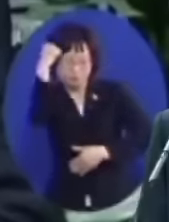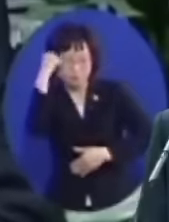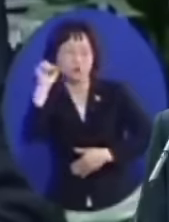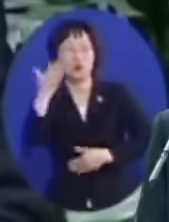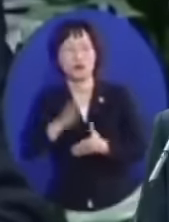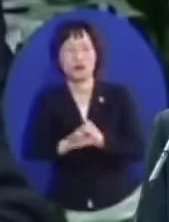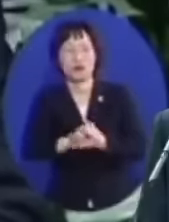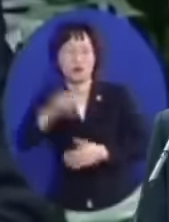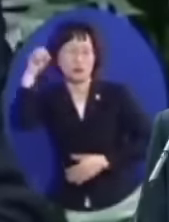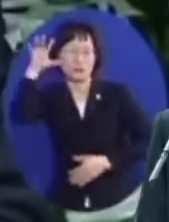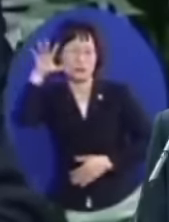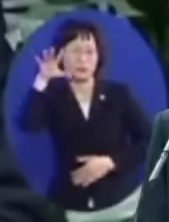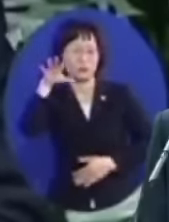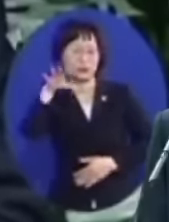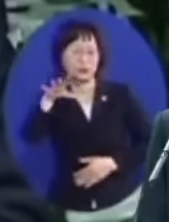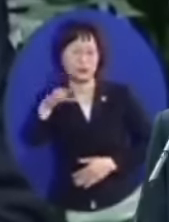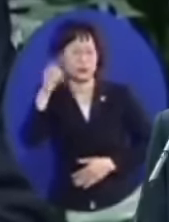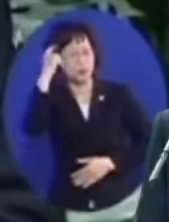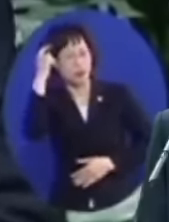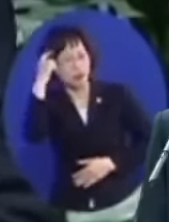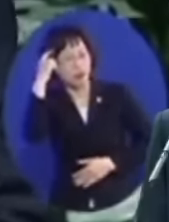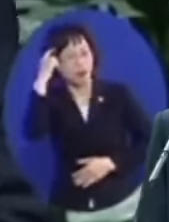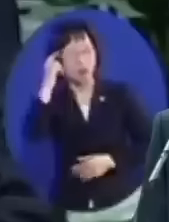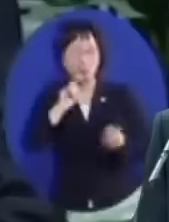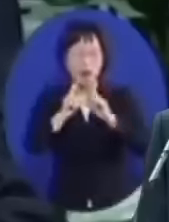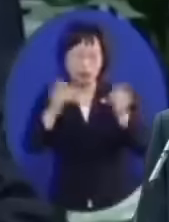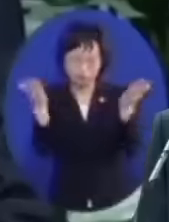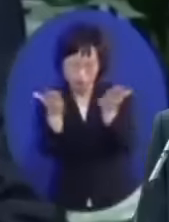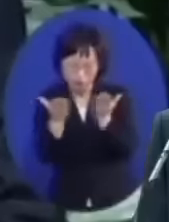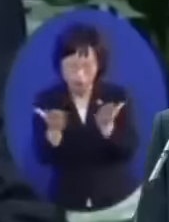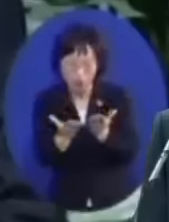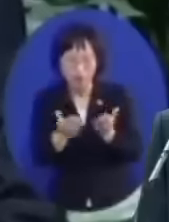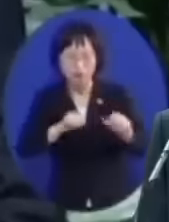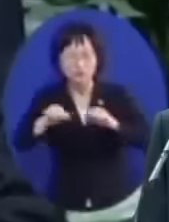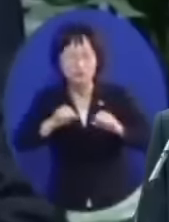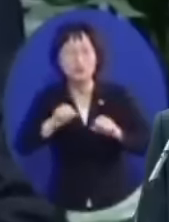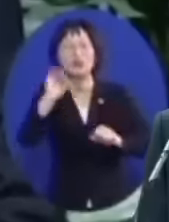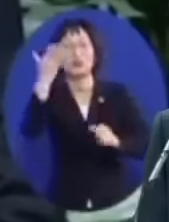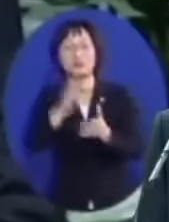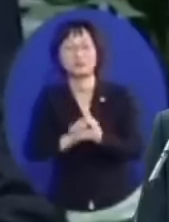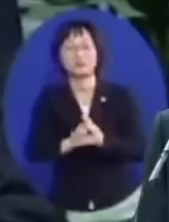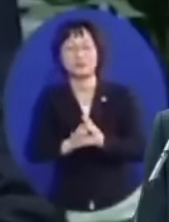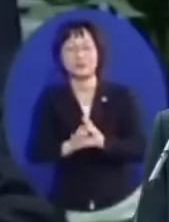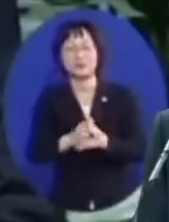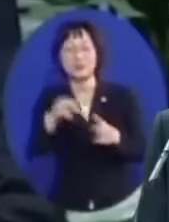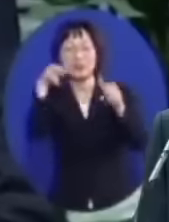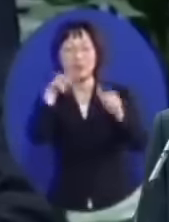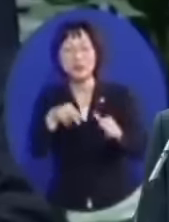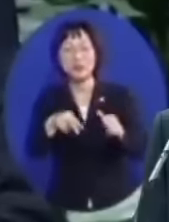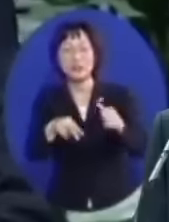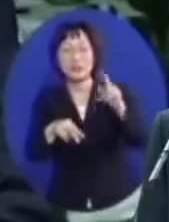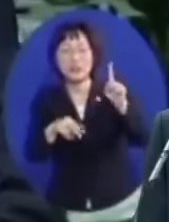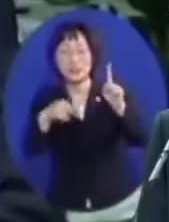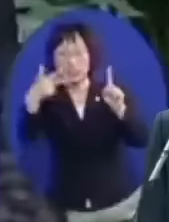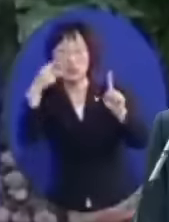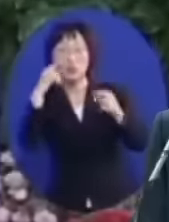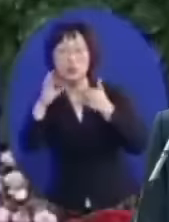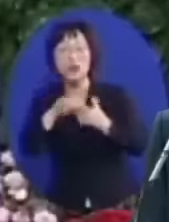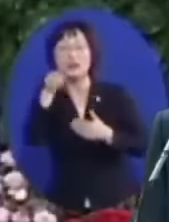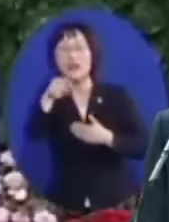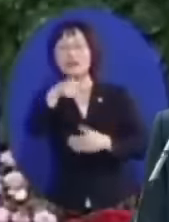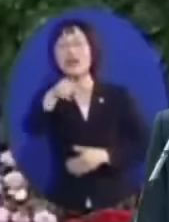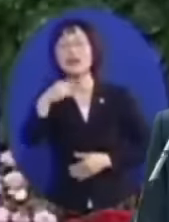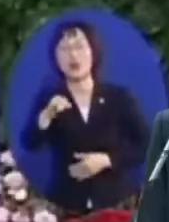십계명에 비춰서 생각하고 말하지 아니할 수가 없는 것입니다. 신명기 6장 7절에는 내 자녀에게